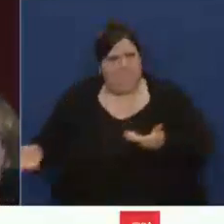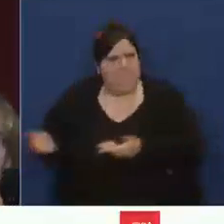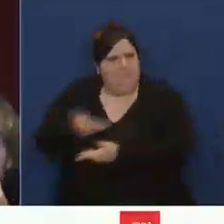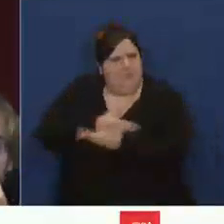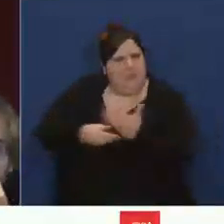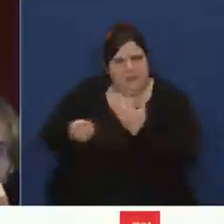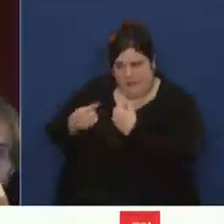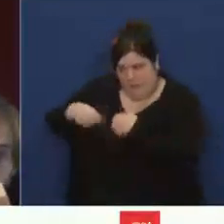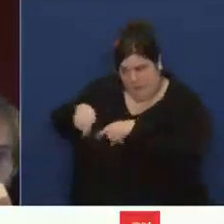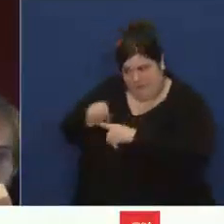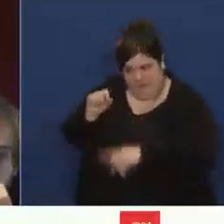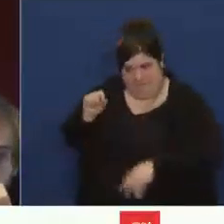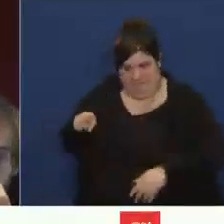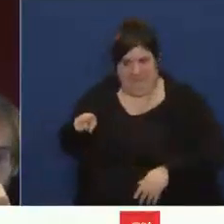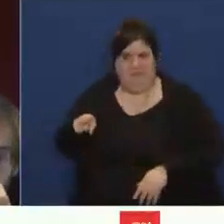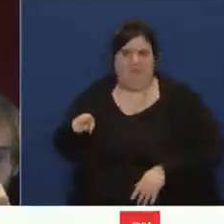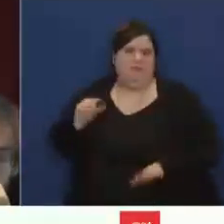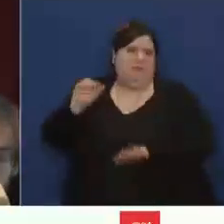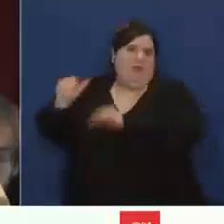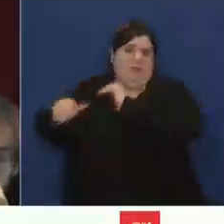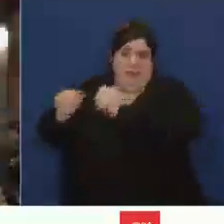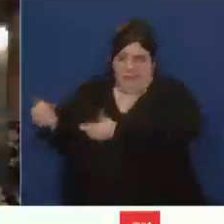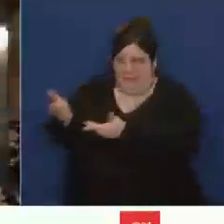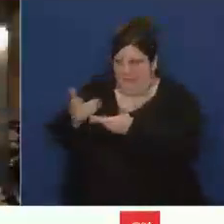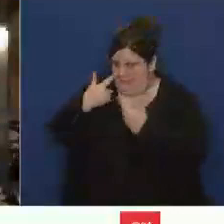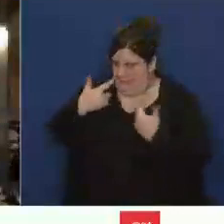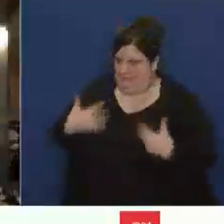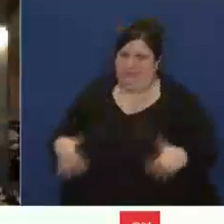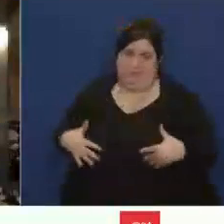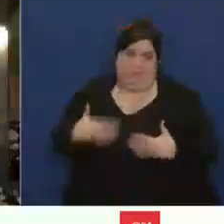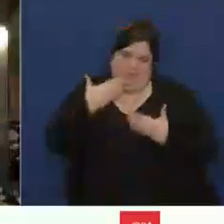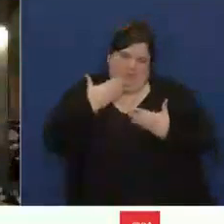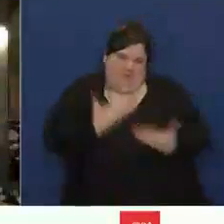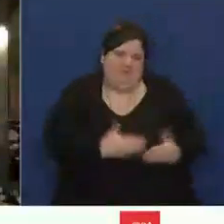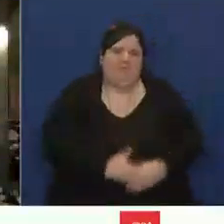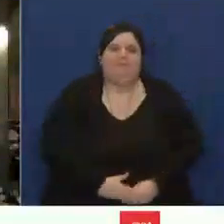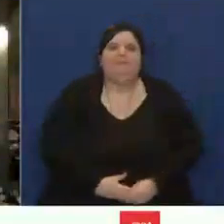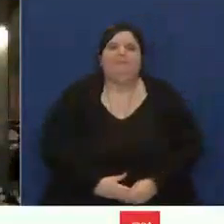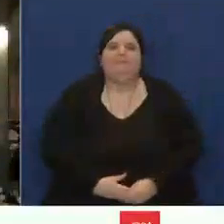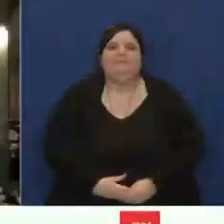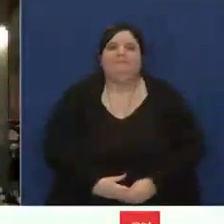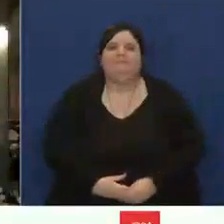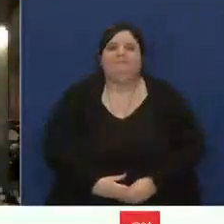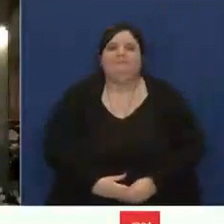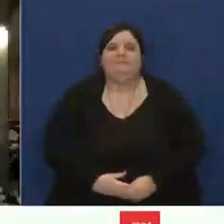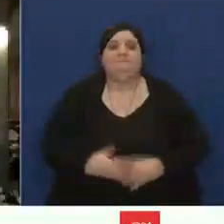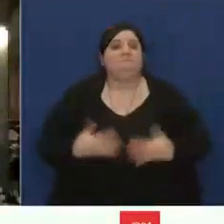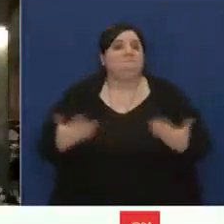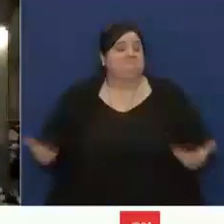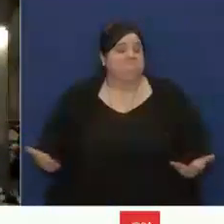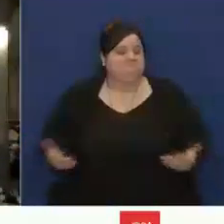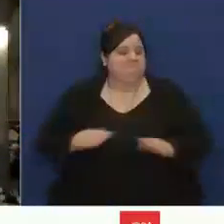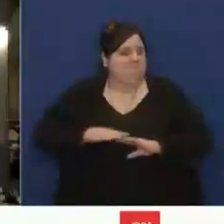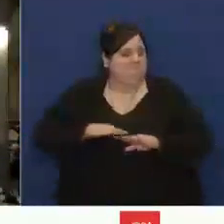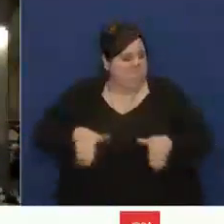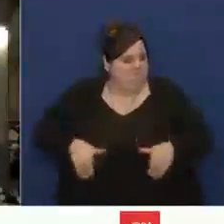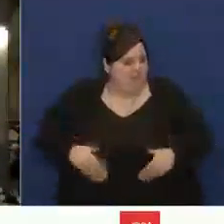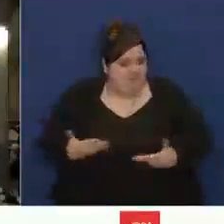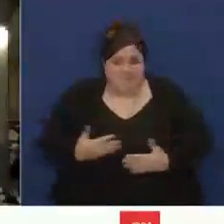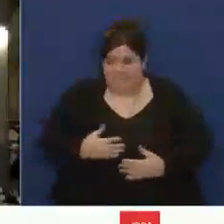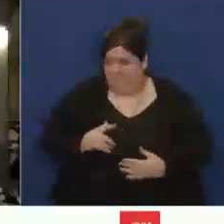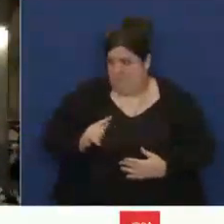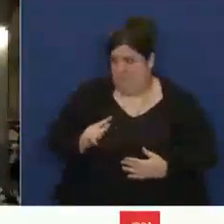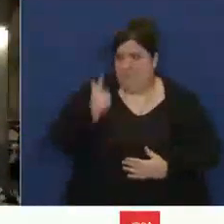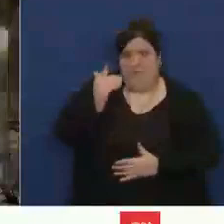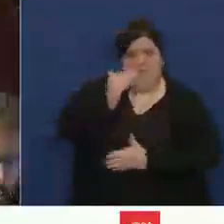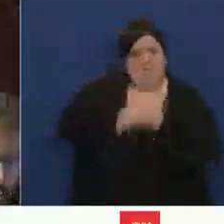commission d'appel d'offres. Je voudrais terminer. Le deuxième SPASER fourmille,